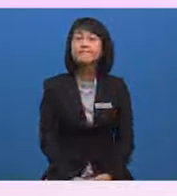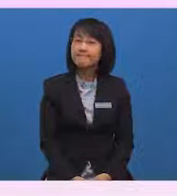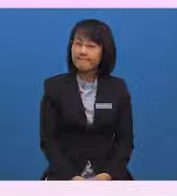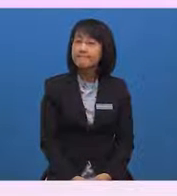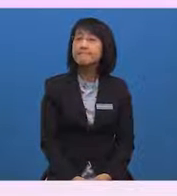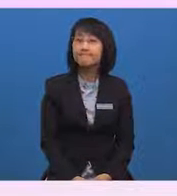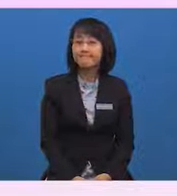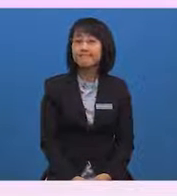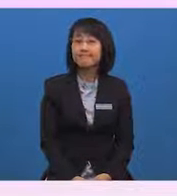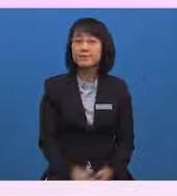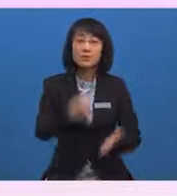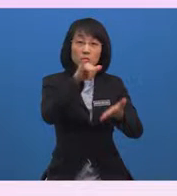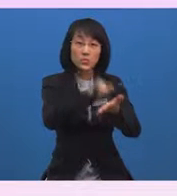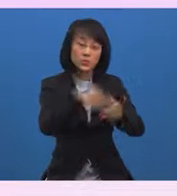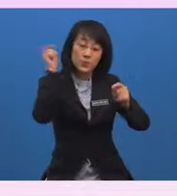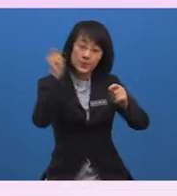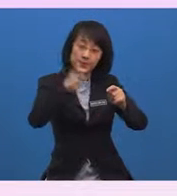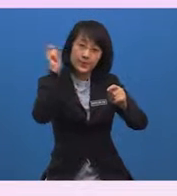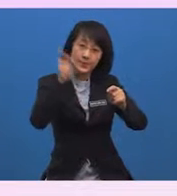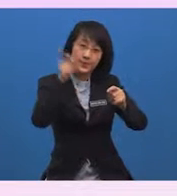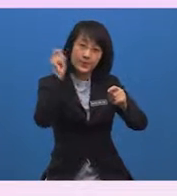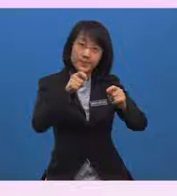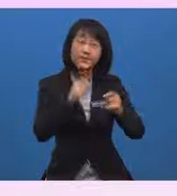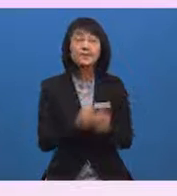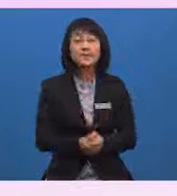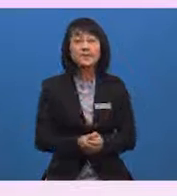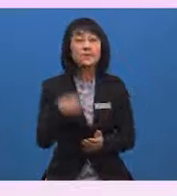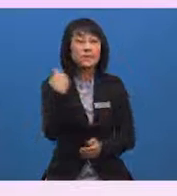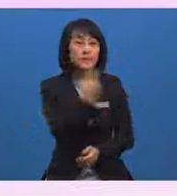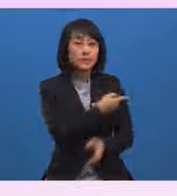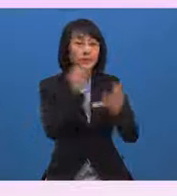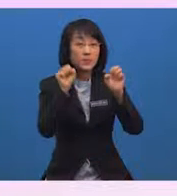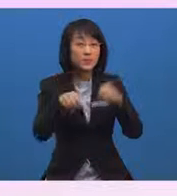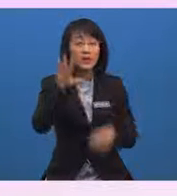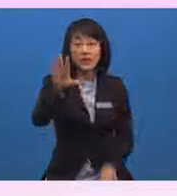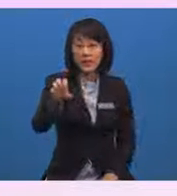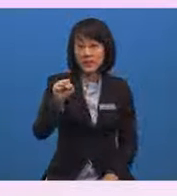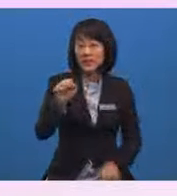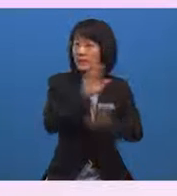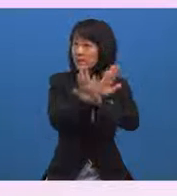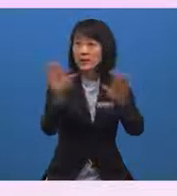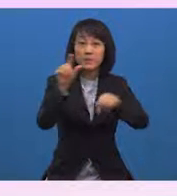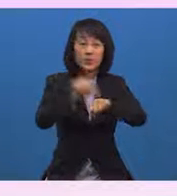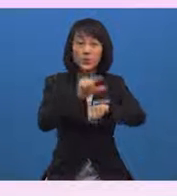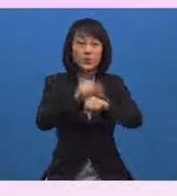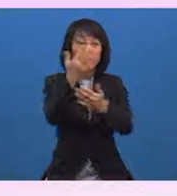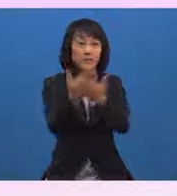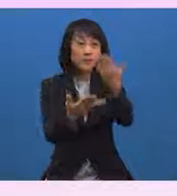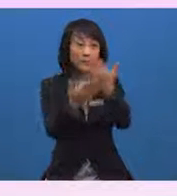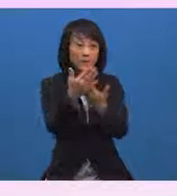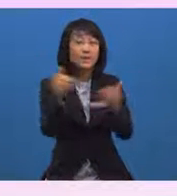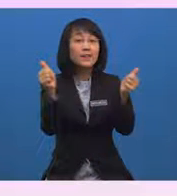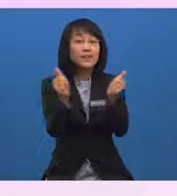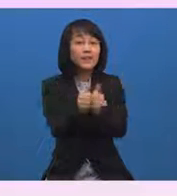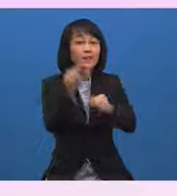Ya, itu paku. Dan kita boleh mengambilnya tanpa menggunakan tangan dengan menggunakan